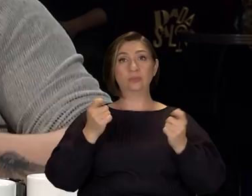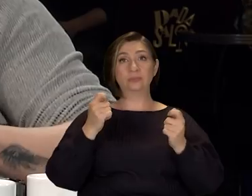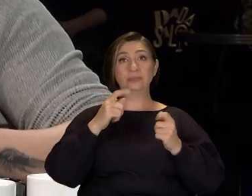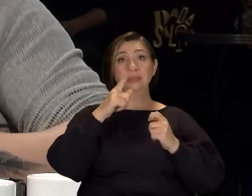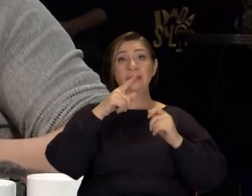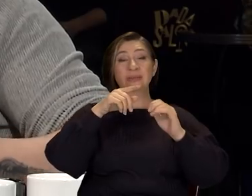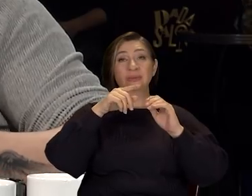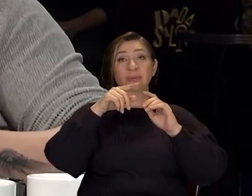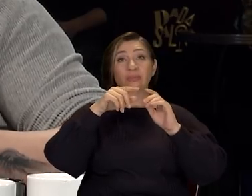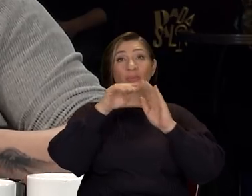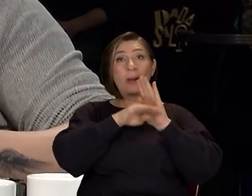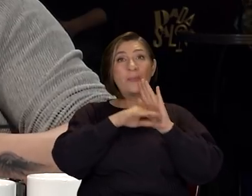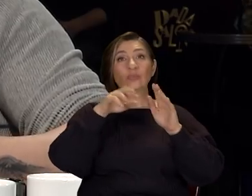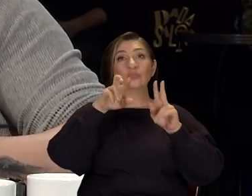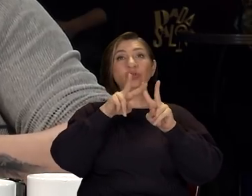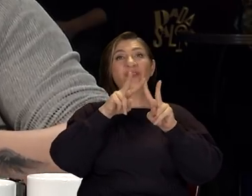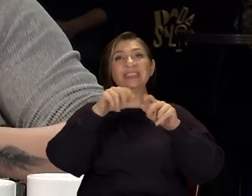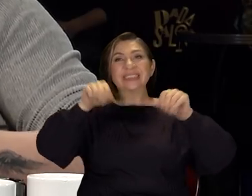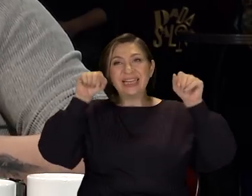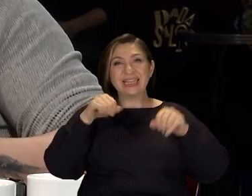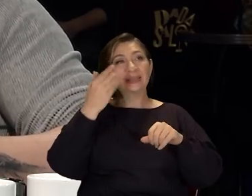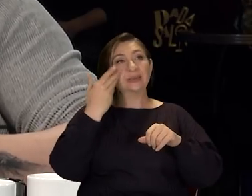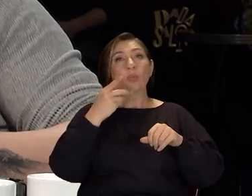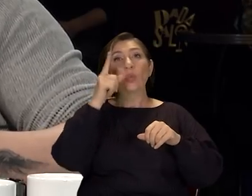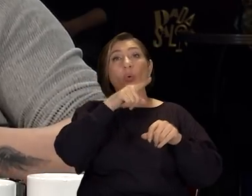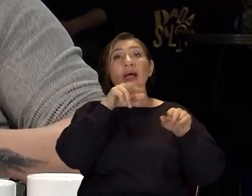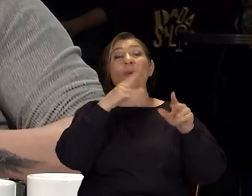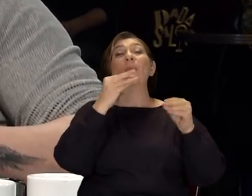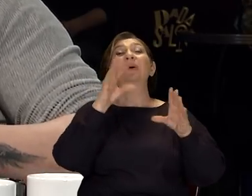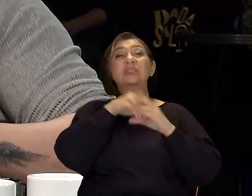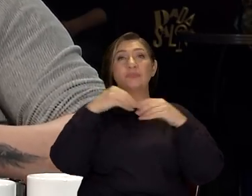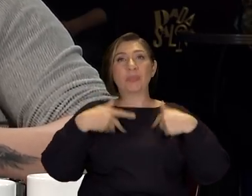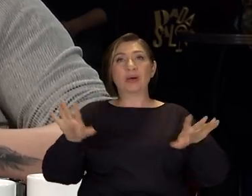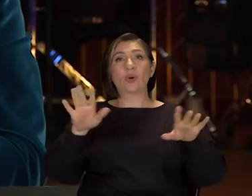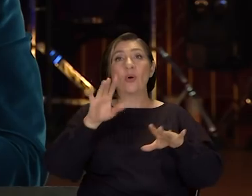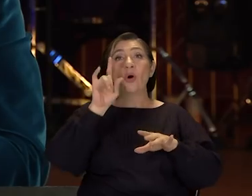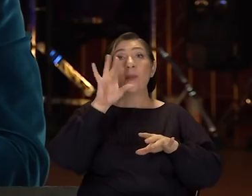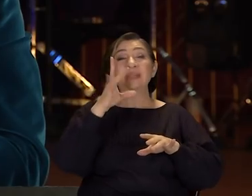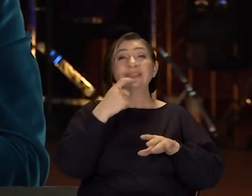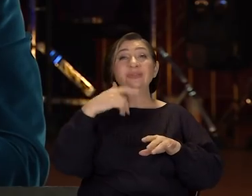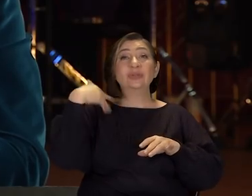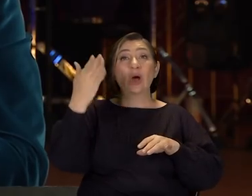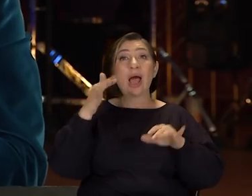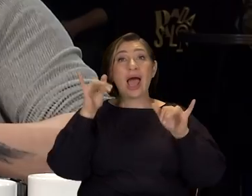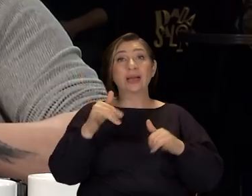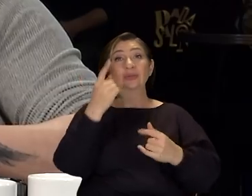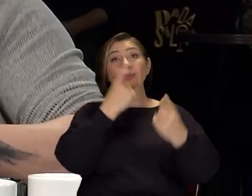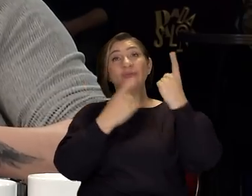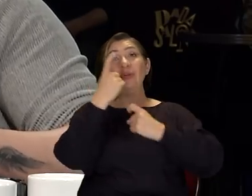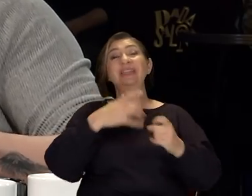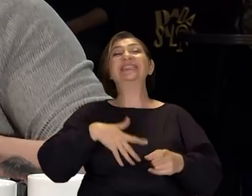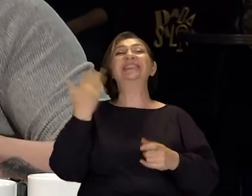senin programında Mustafa Sandal'ı izledim. Öyle olmamak için bırakıyorum. Ya yani, Mustafa da öyle yani. Siz 15 yıl sonra hayır. Hala aynı sorularla